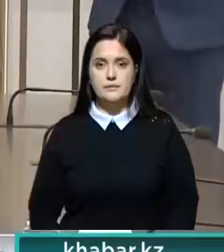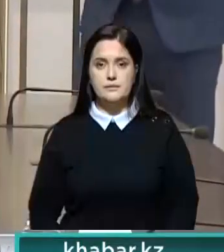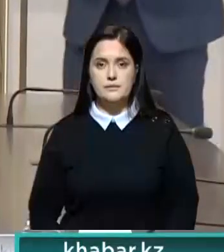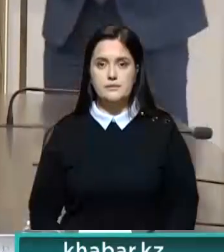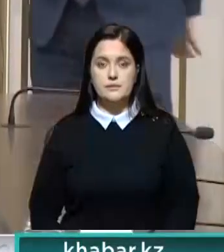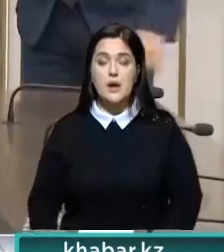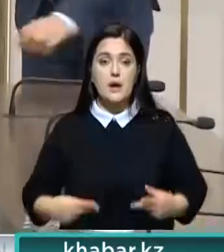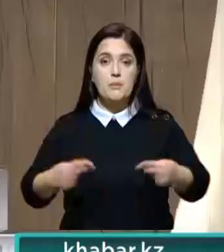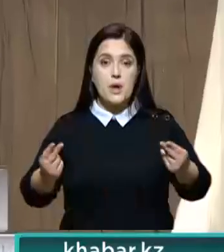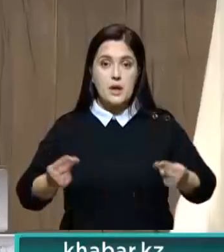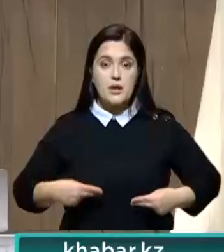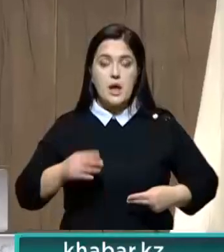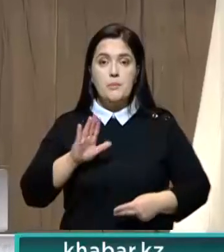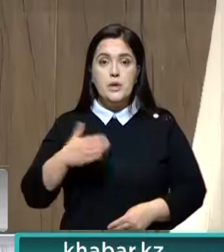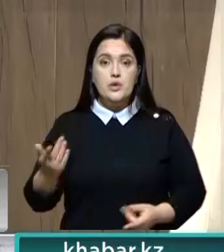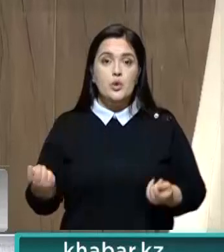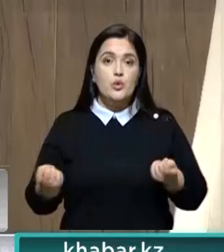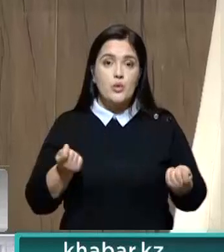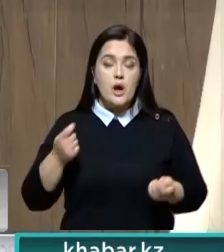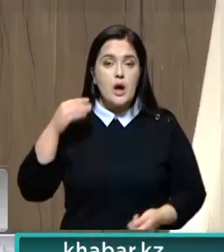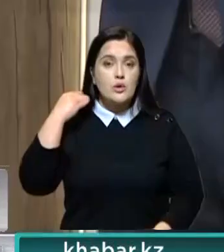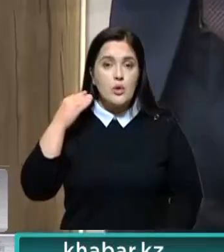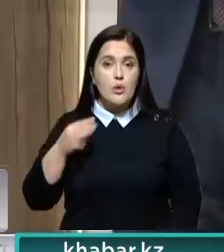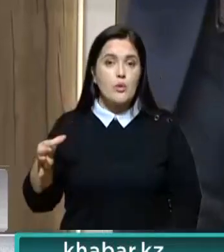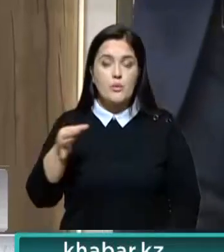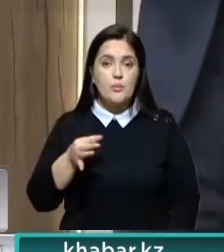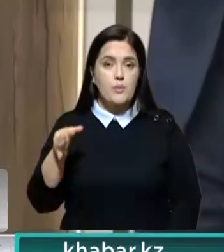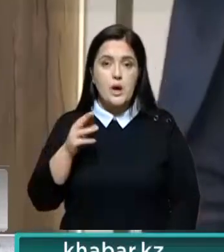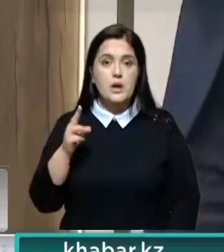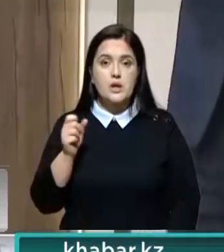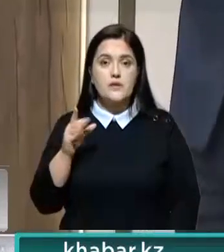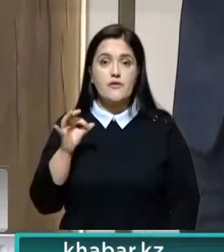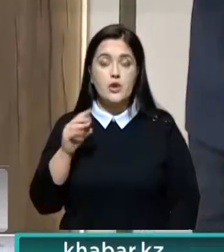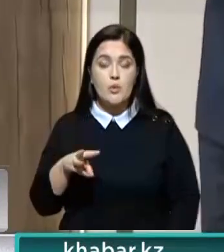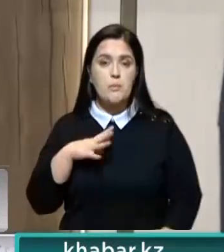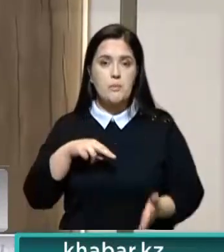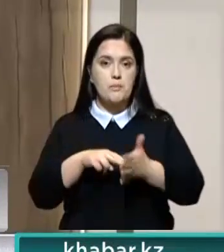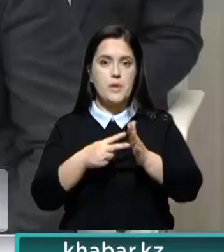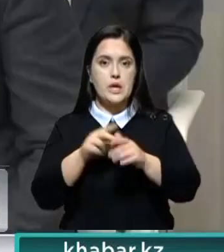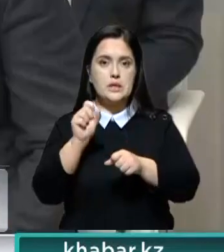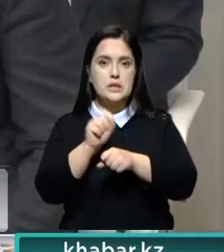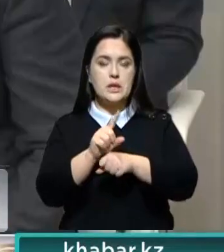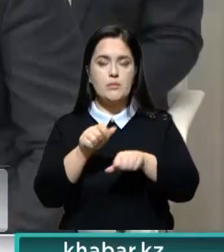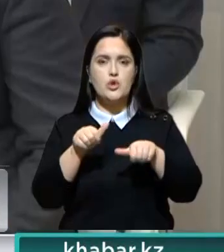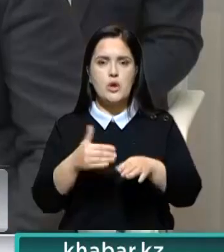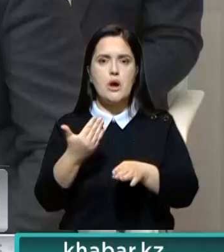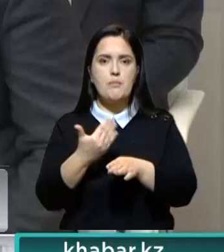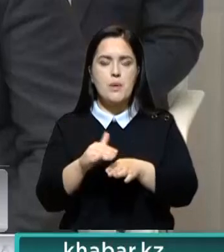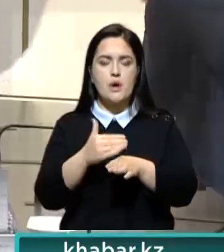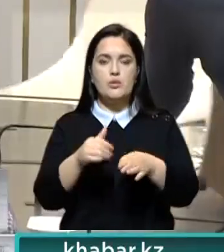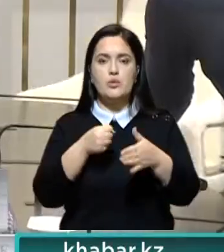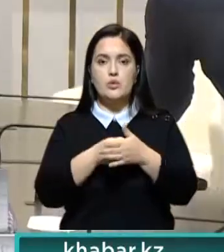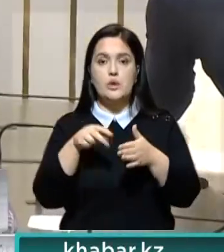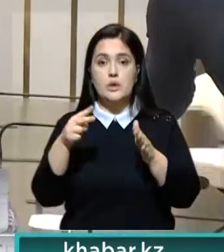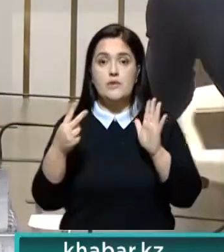Согласно подписанному документу между руководством Актюбинской области и АО ТНК «Казхром», задачи, поставленные перед компанией, будут решаться поэтапно до